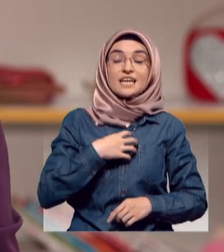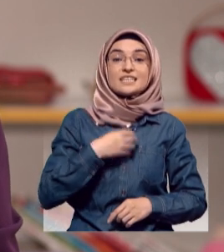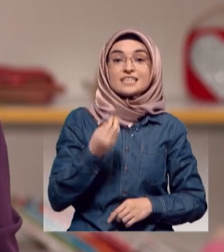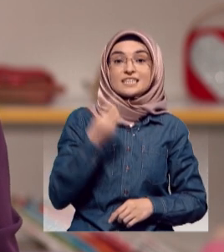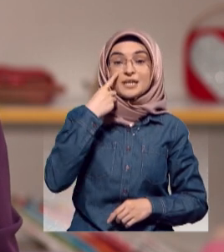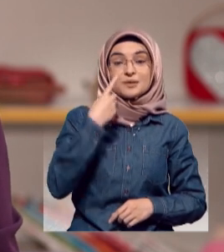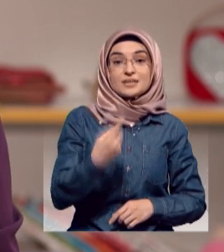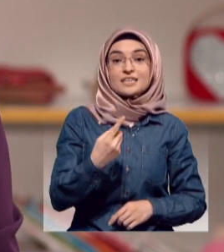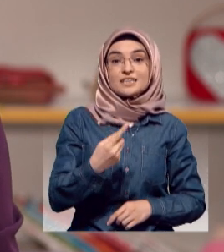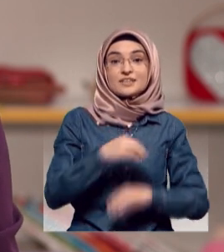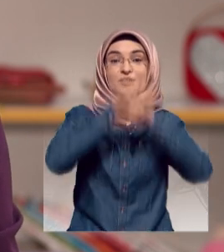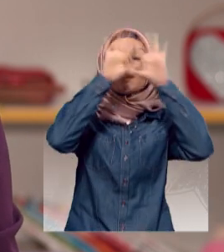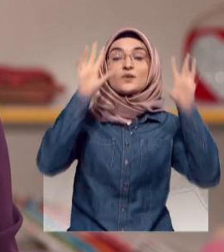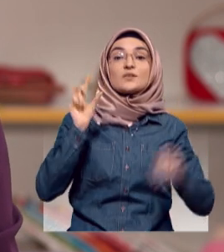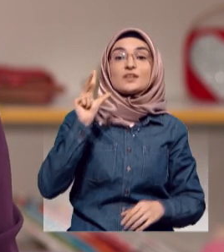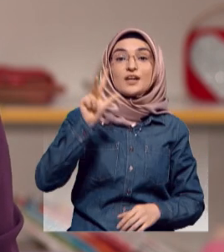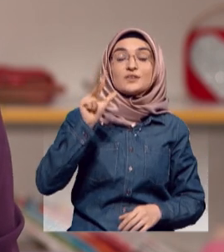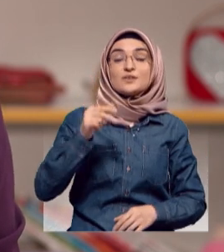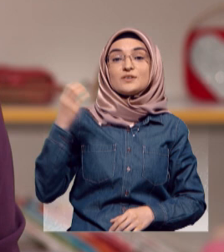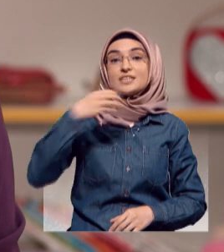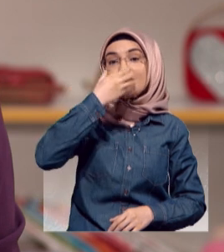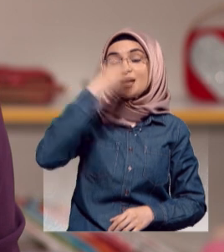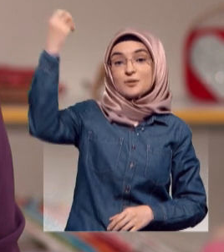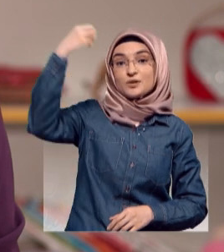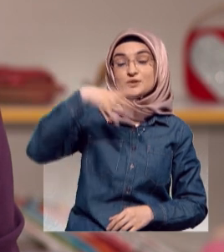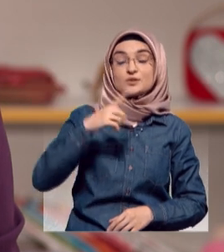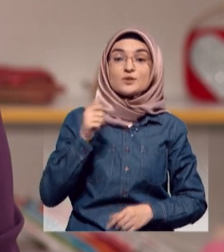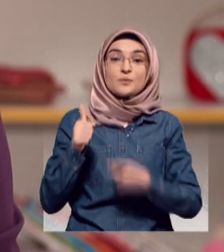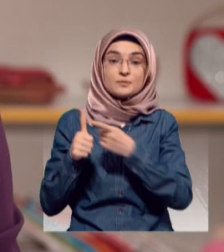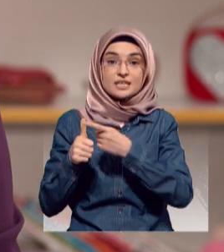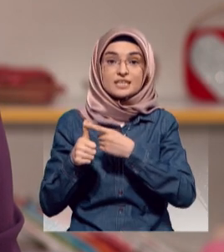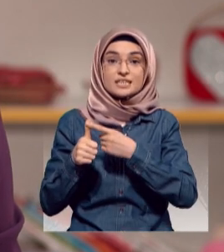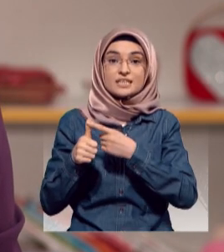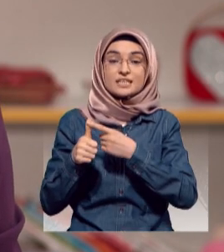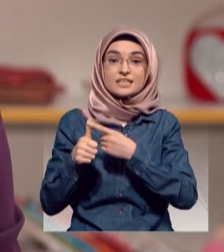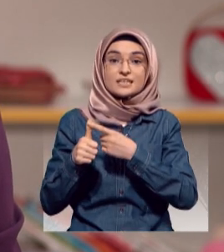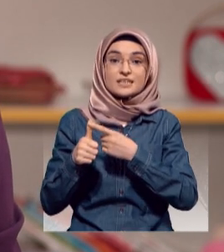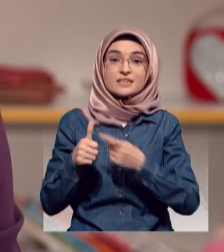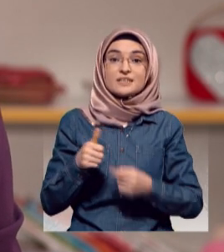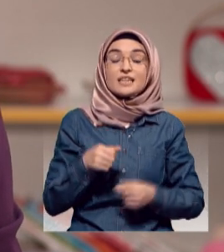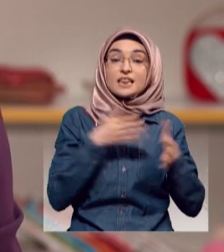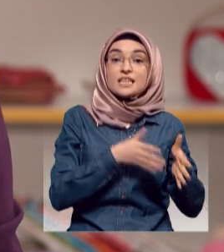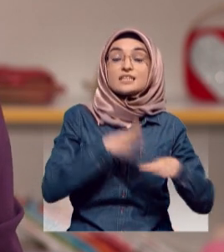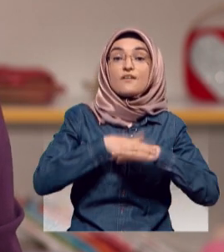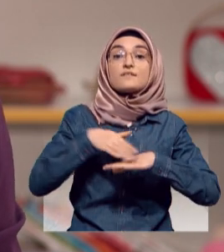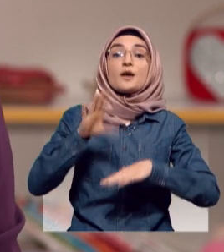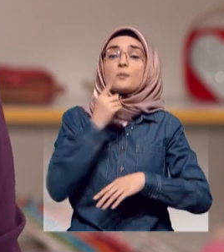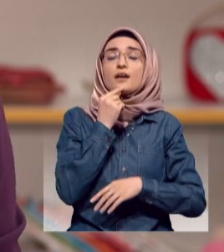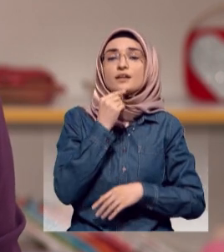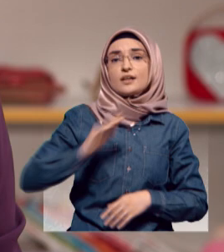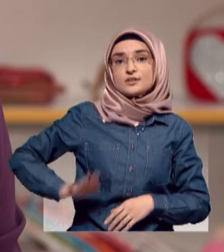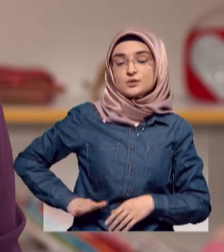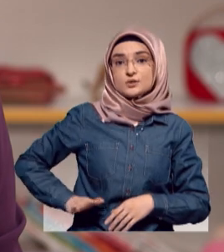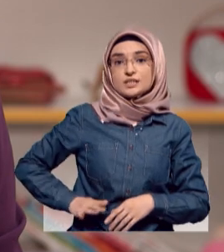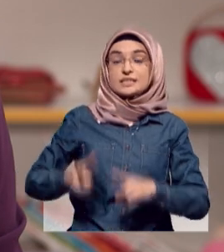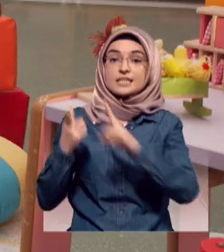bakın çocuklar. Gökten 3 elma düştü. Biri siz, israf etmeyen tatlı